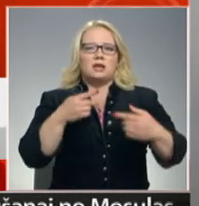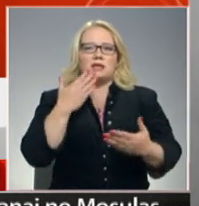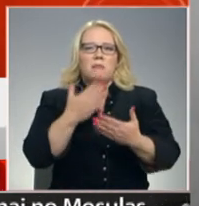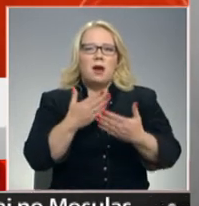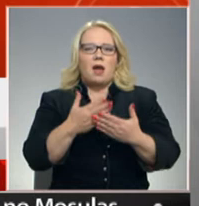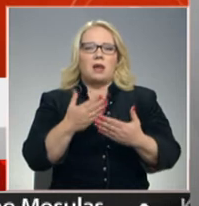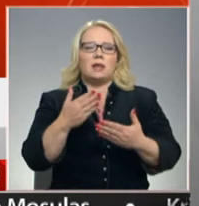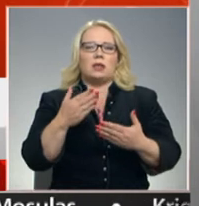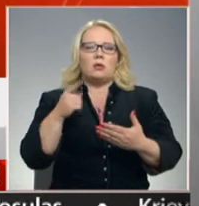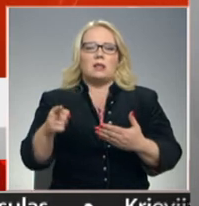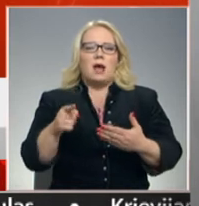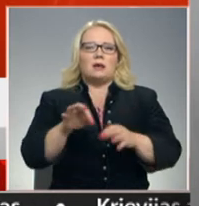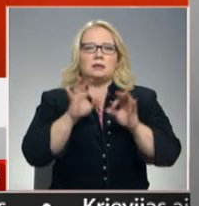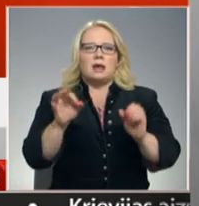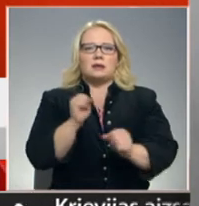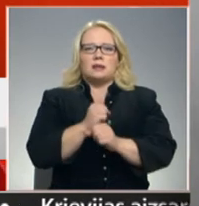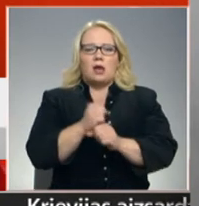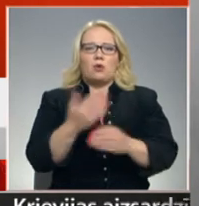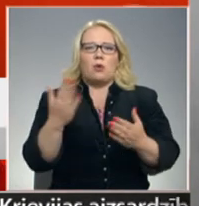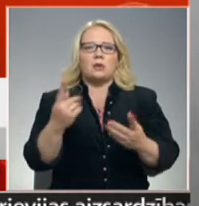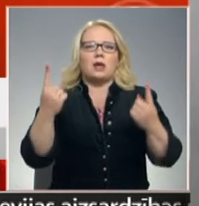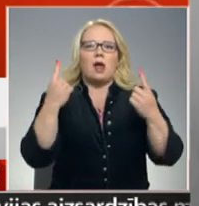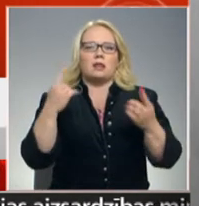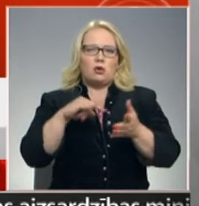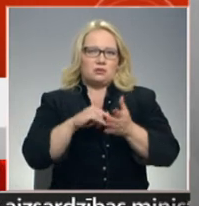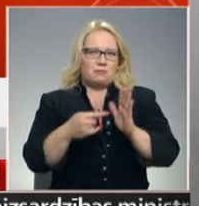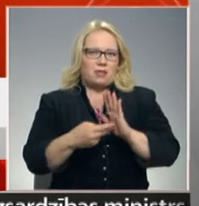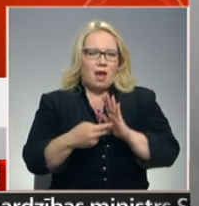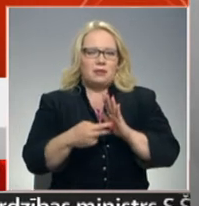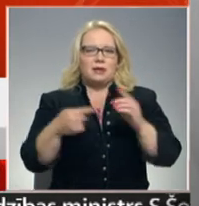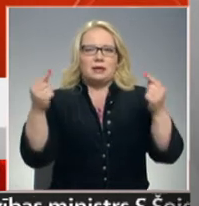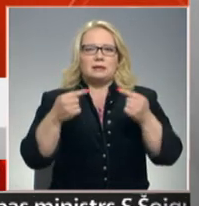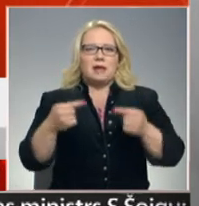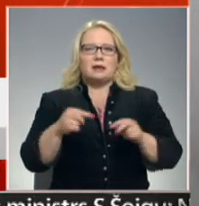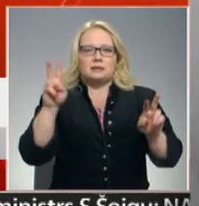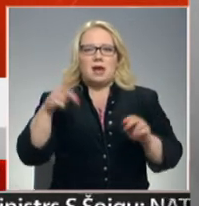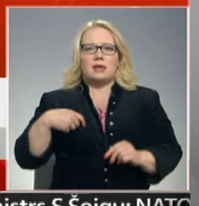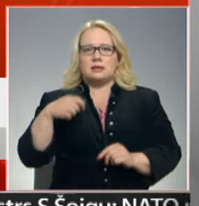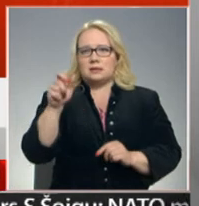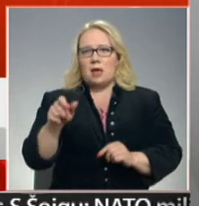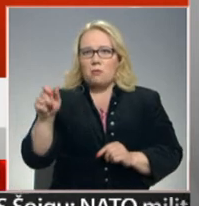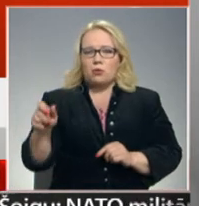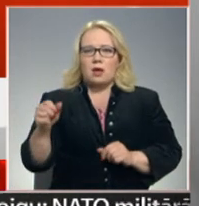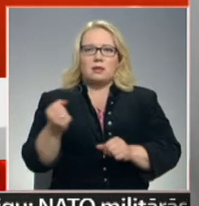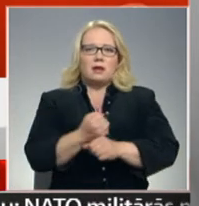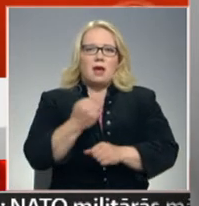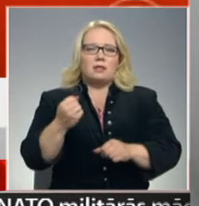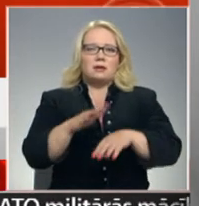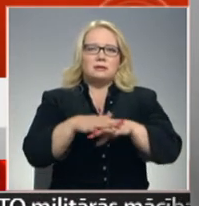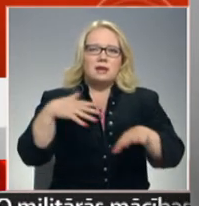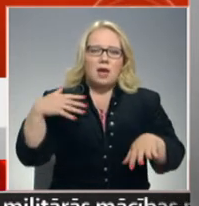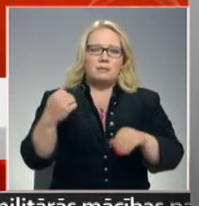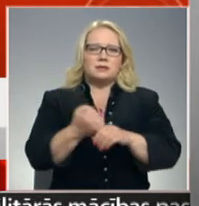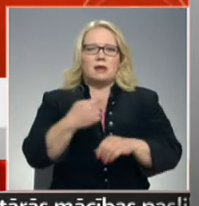sāk strādāt un ka viņiem ir kaut kādi grandiozi plāni. Saskaņas deputāti gan Saeimas, gan